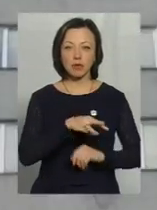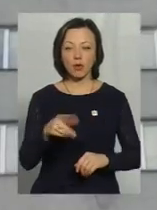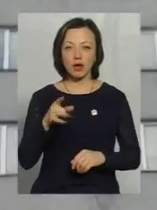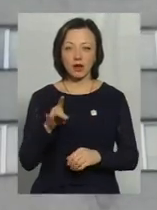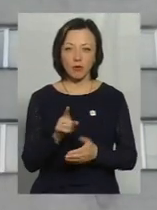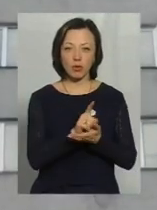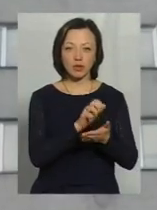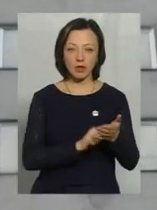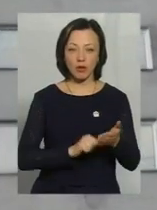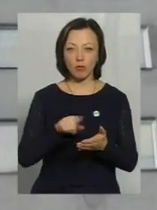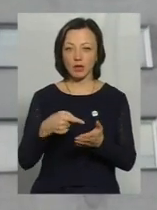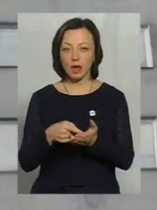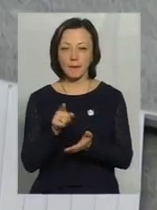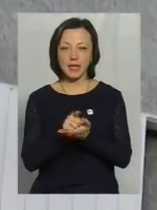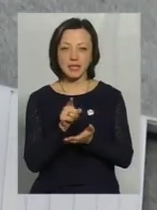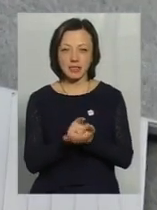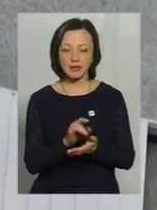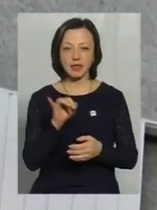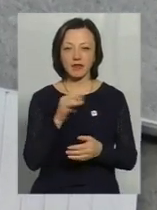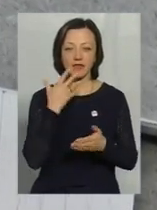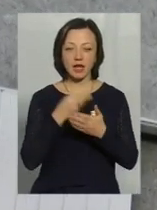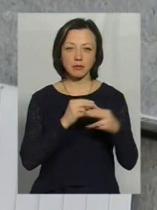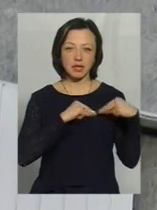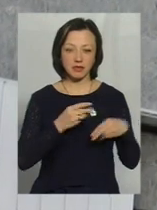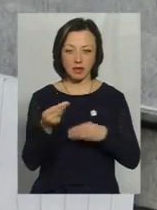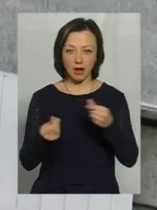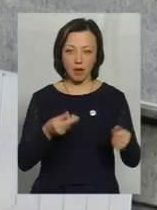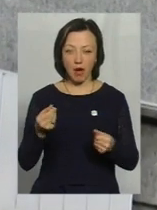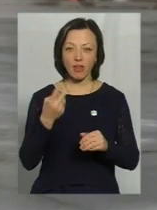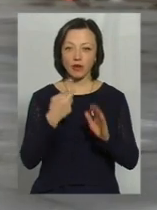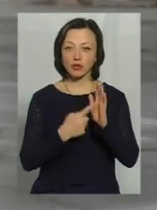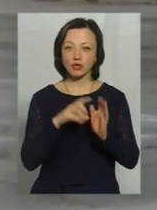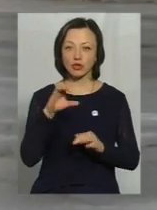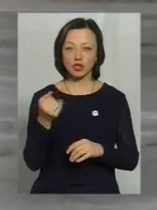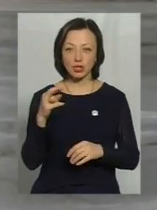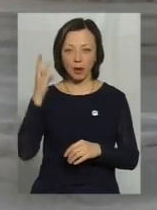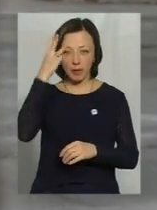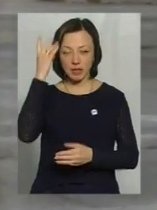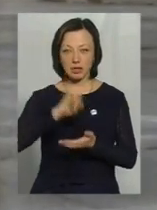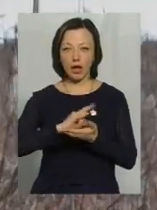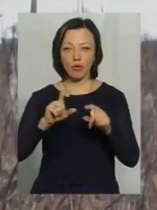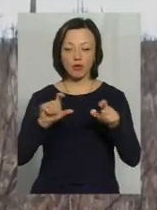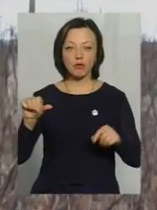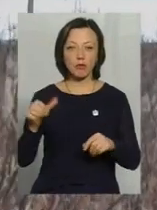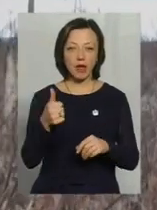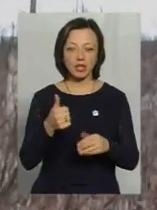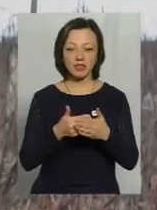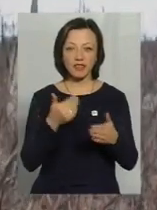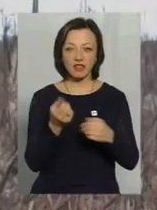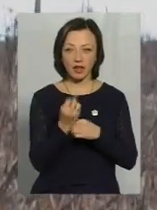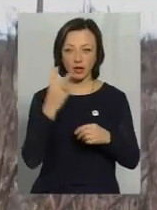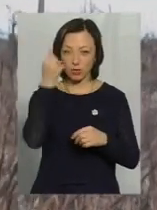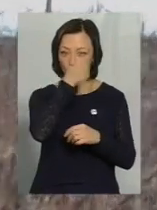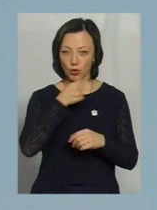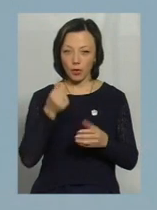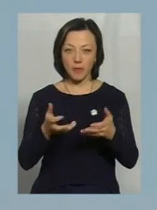– фіскальникам, комунальникам, пенсійникам та власним працівникам. А 26 січня Хмельницьке литовище вперше від 2012